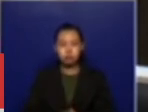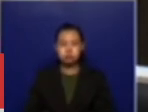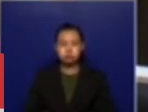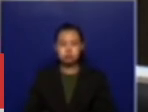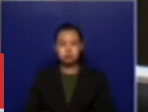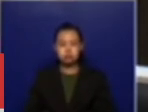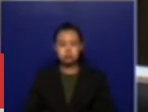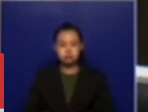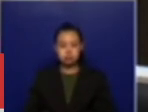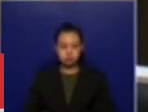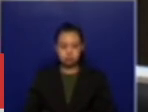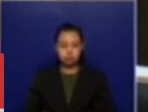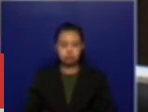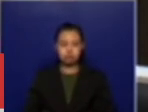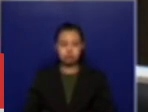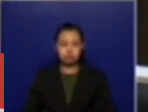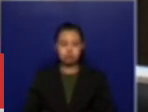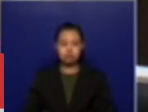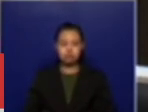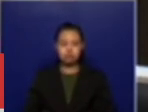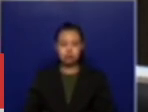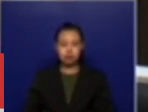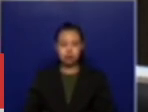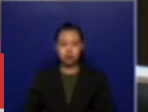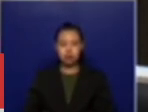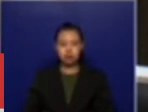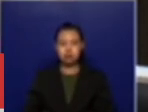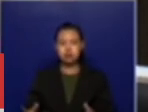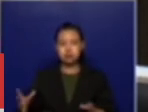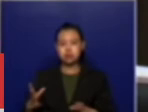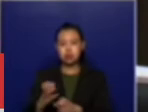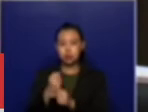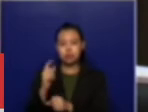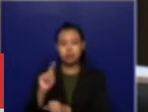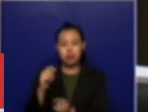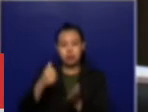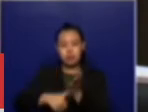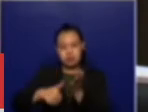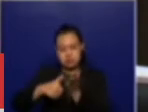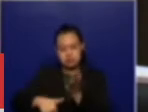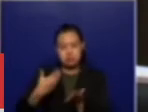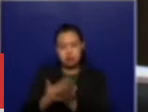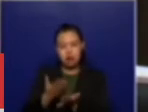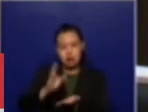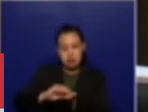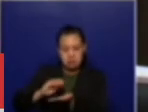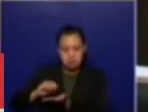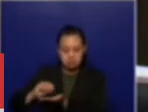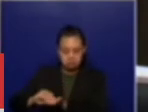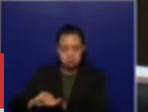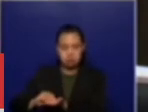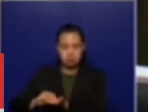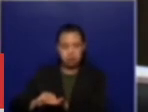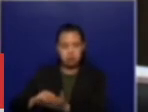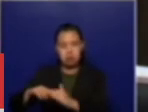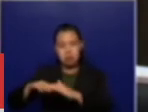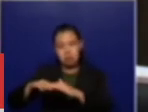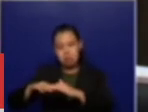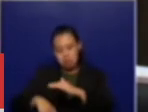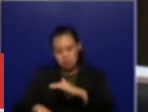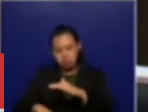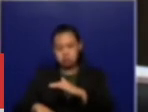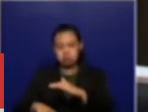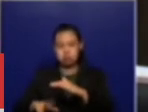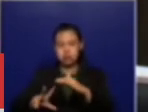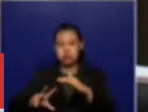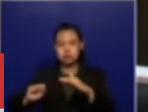ส่งผ่านตัวชี้วัดนั่นแหละครับก็คือการจัดเก็บภาษีที่ผมบอกว่าท่านจัดเก็บภาษีต่ำกว่าเป้าไป 300,000 กว่าล้